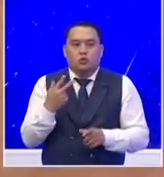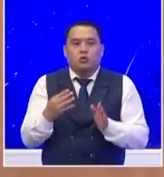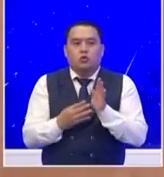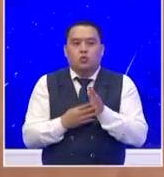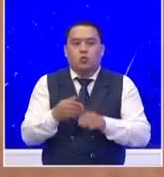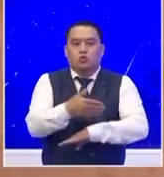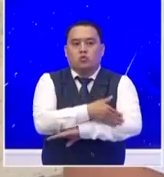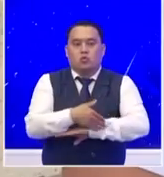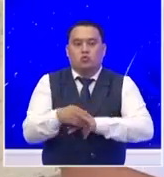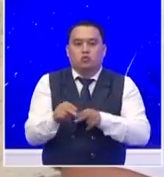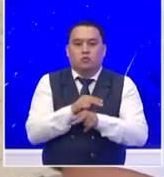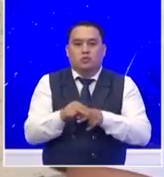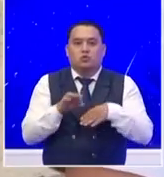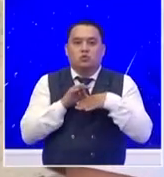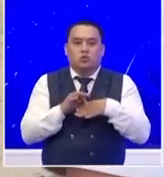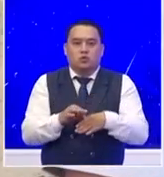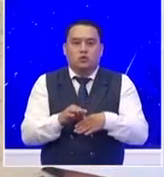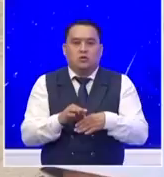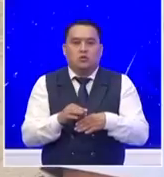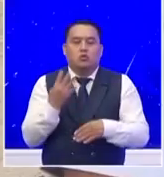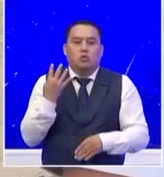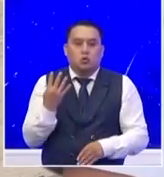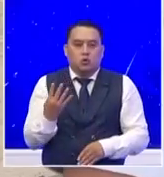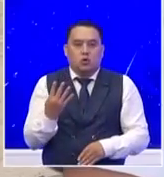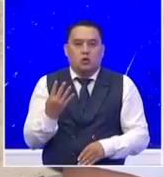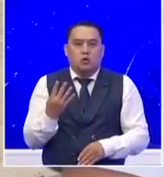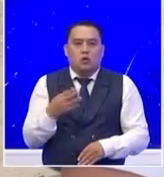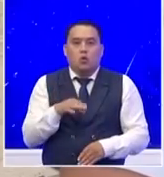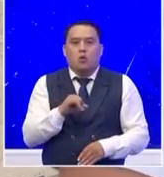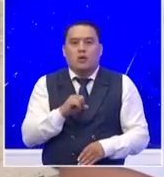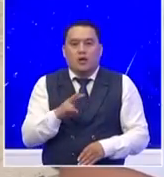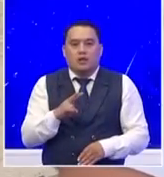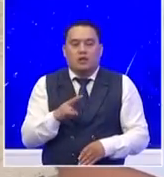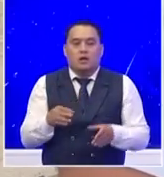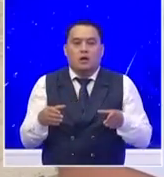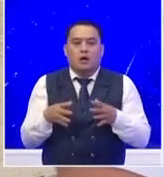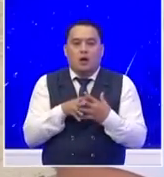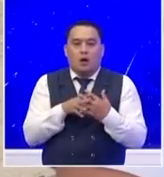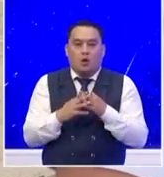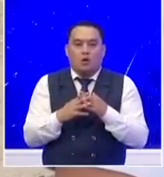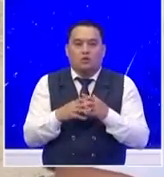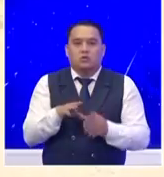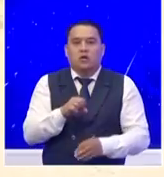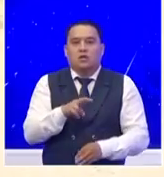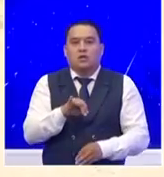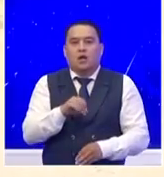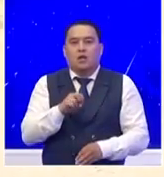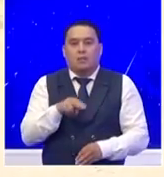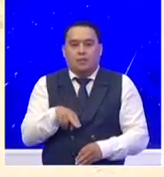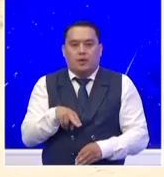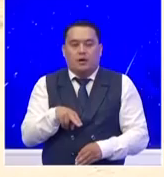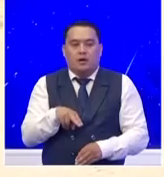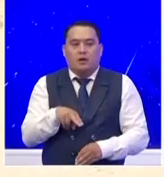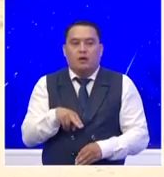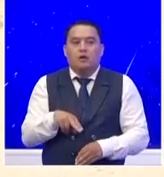көше жөндеу жұмыстары жүргізіліп жатыр. Оның 4-теуі Оян ауылында, 5-теуі Жаңаталап ауылында. Мамандардың